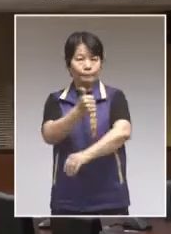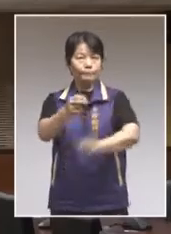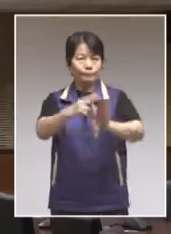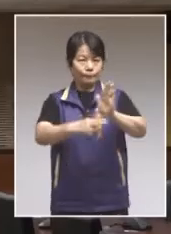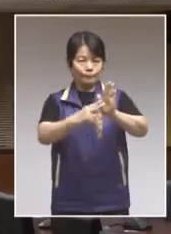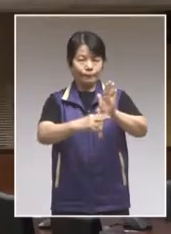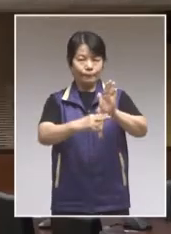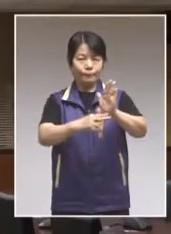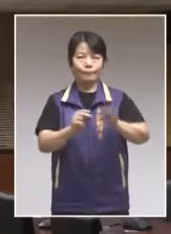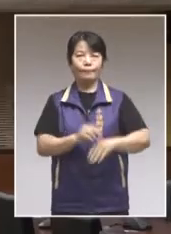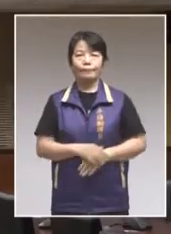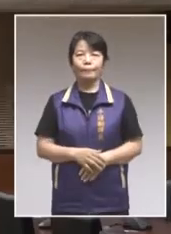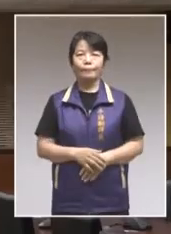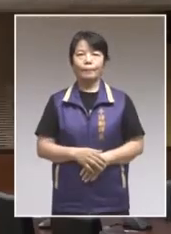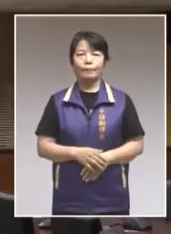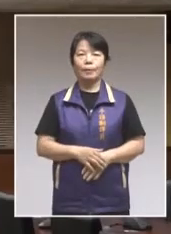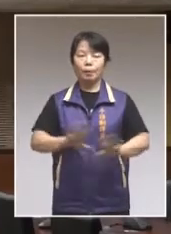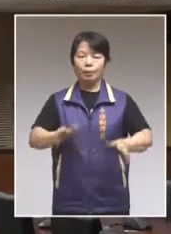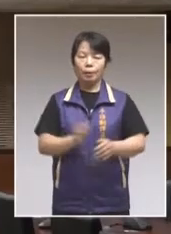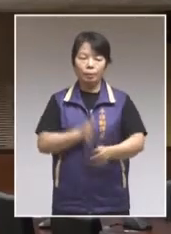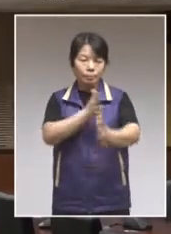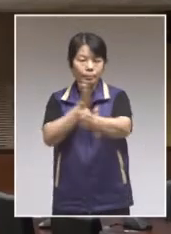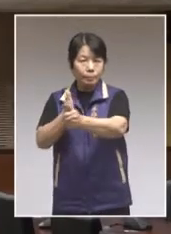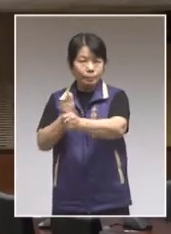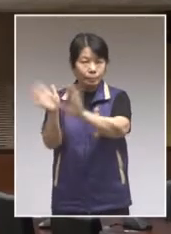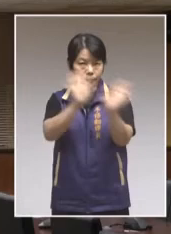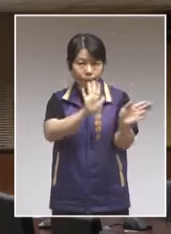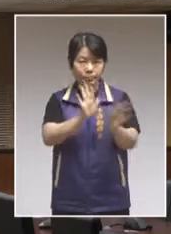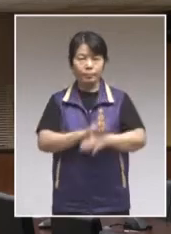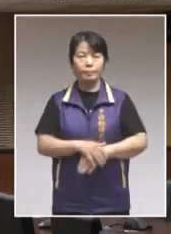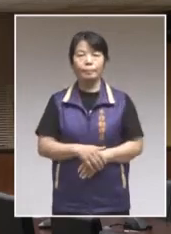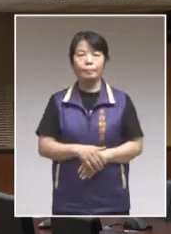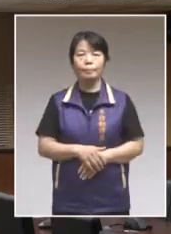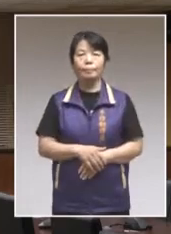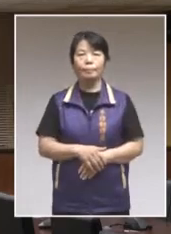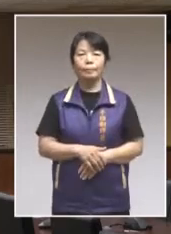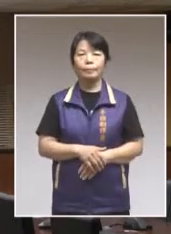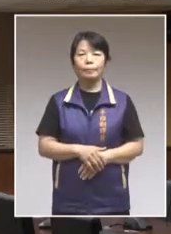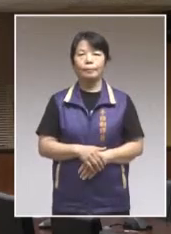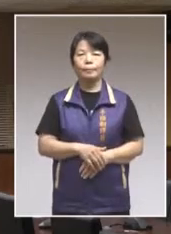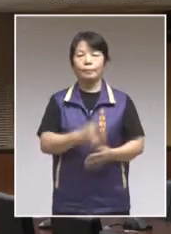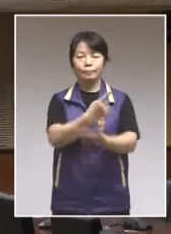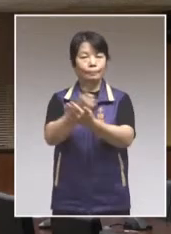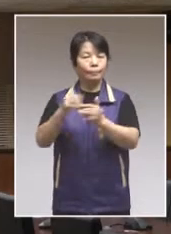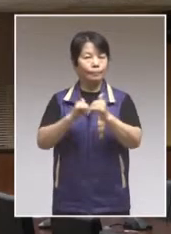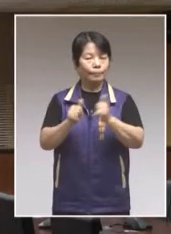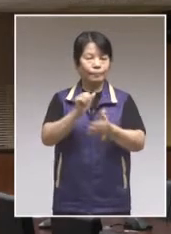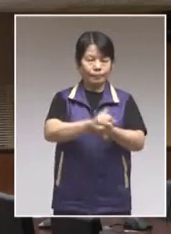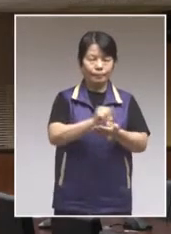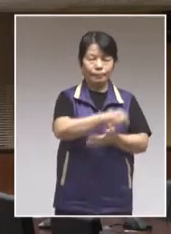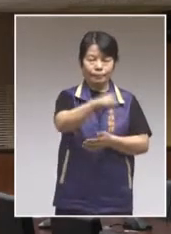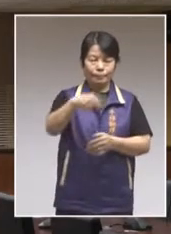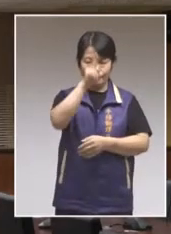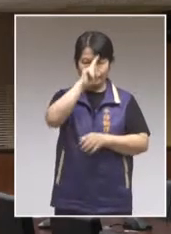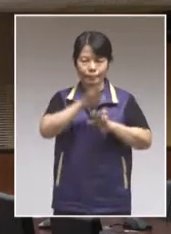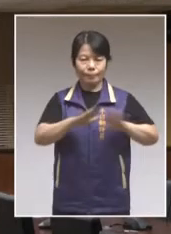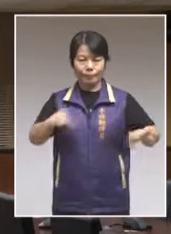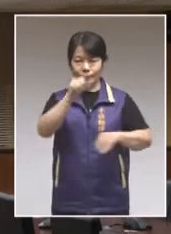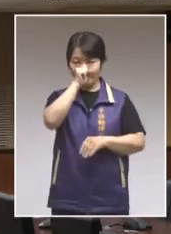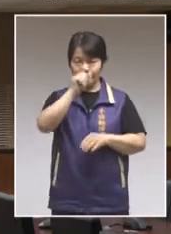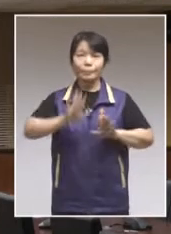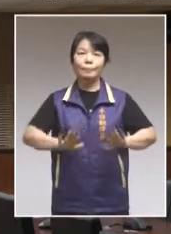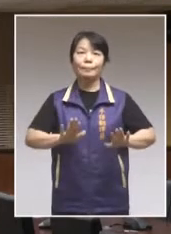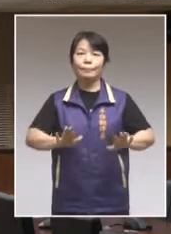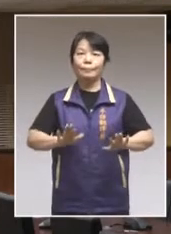啊、这个疫调的结果。 啊，是啊，各位市民朋友，各位媒体朋友，大家午安，大家好。那今